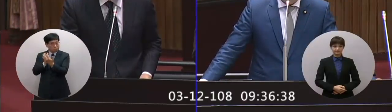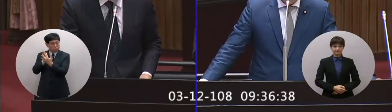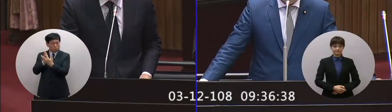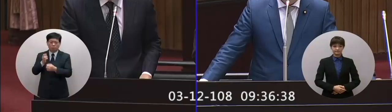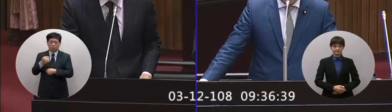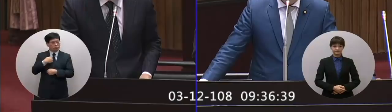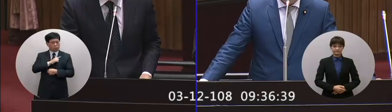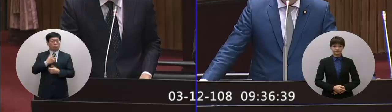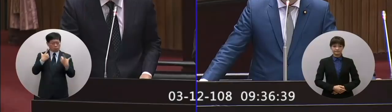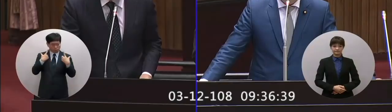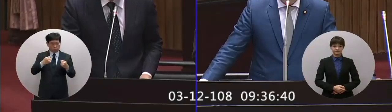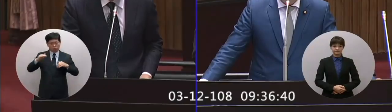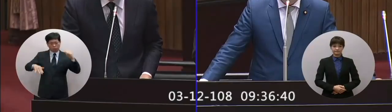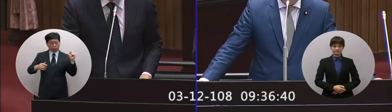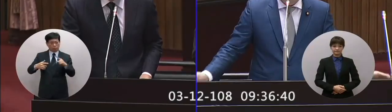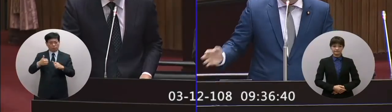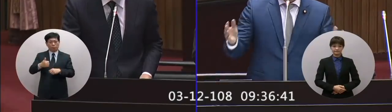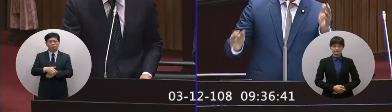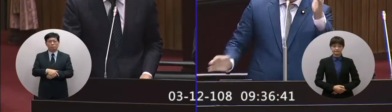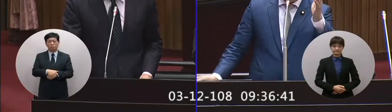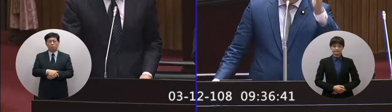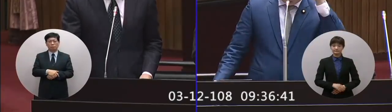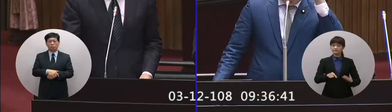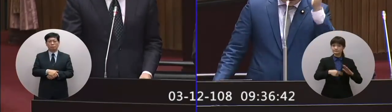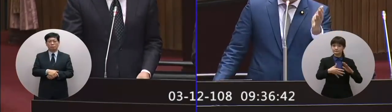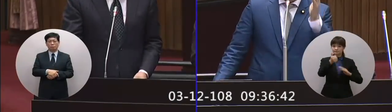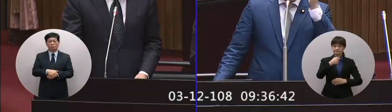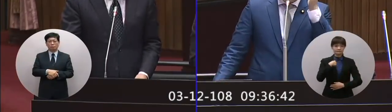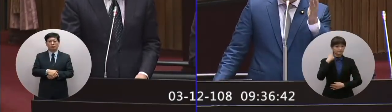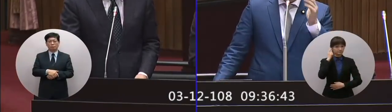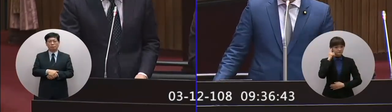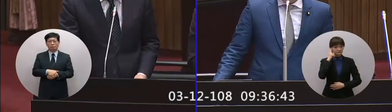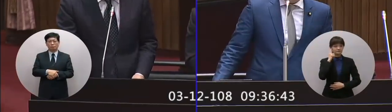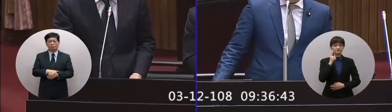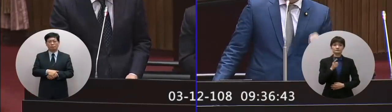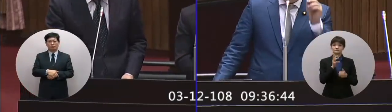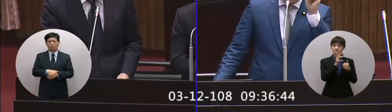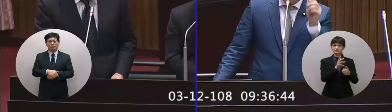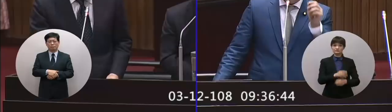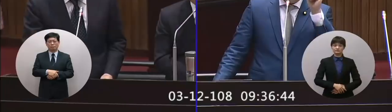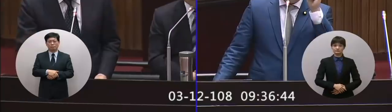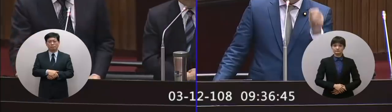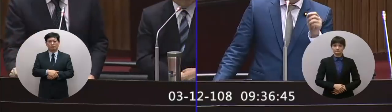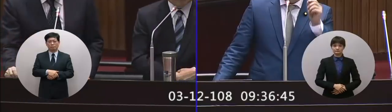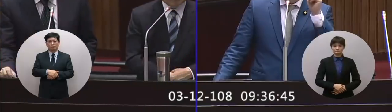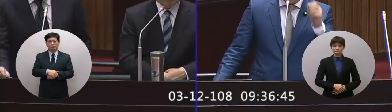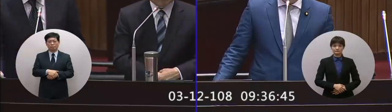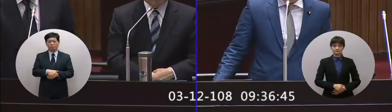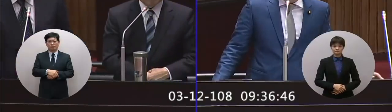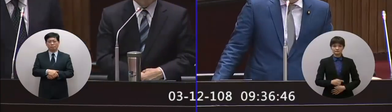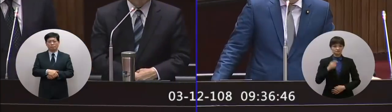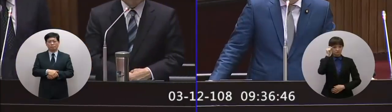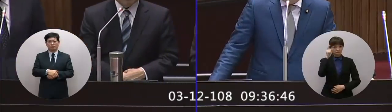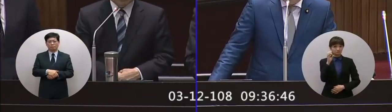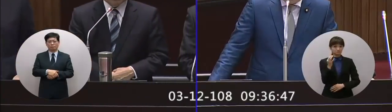重视，我想我们是绝对高过于他们很多的了。 好，院长，我需要你就正面的来回应这个，我们必须要尊重智